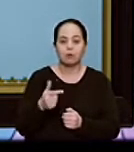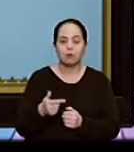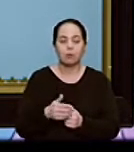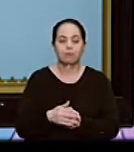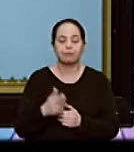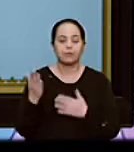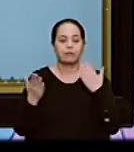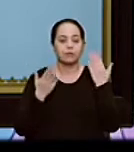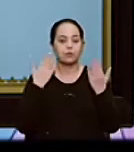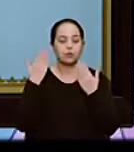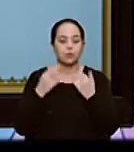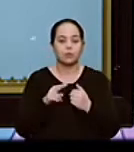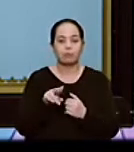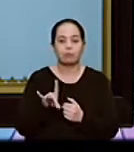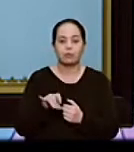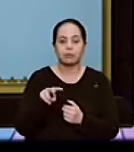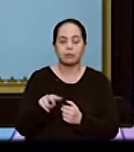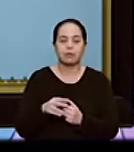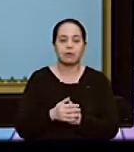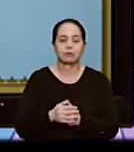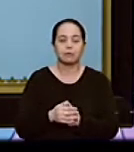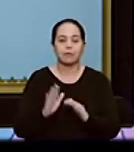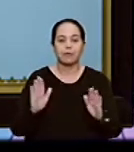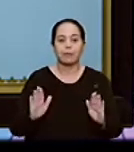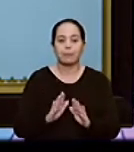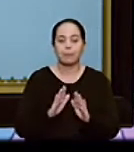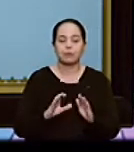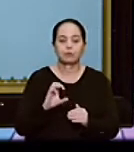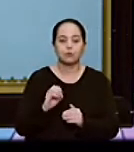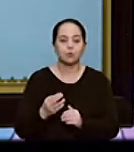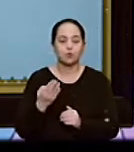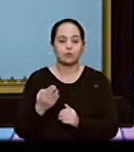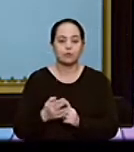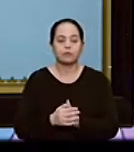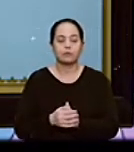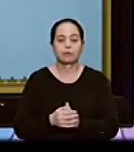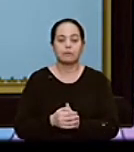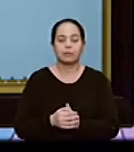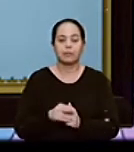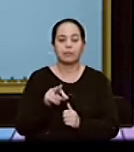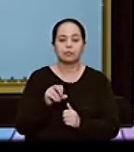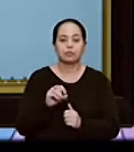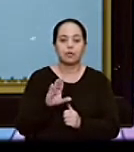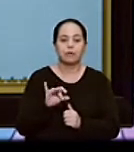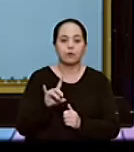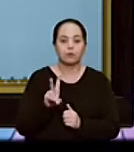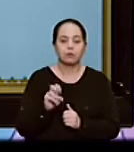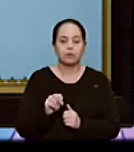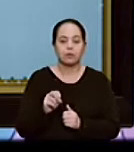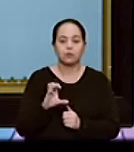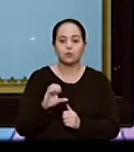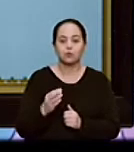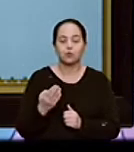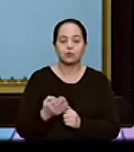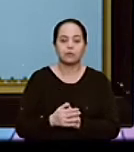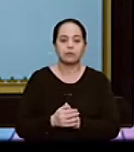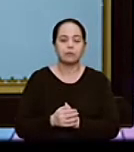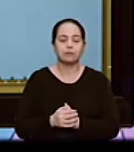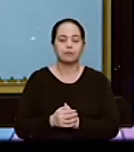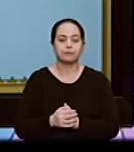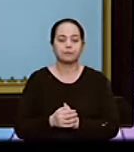глагол, веселое – прилагательное, песня – существительное, жаворонка –